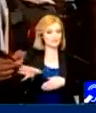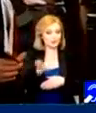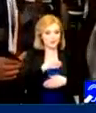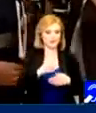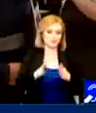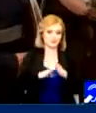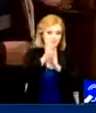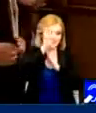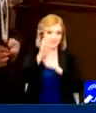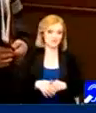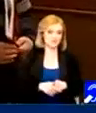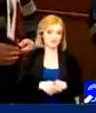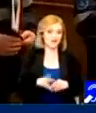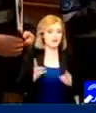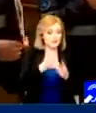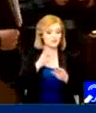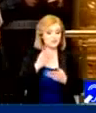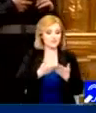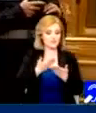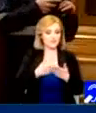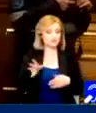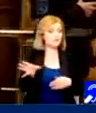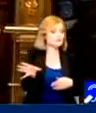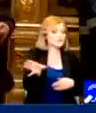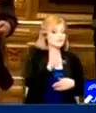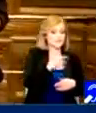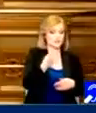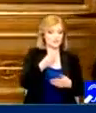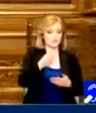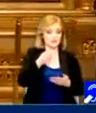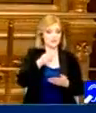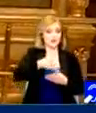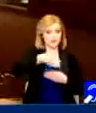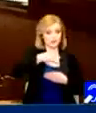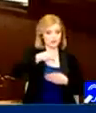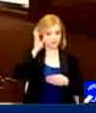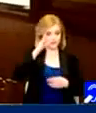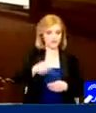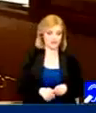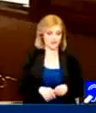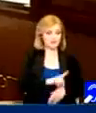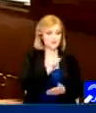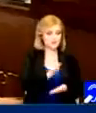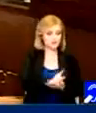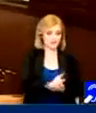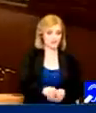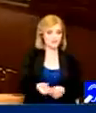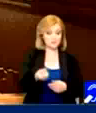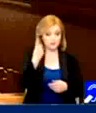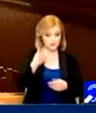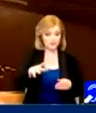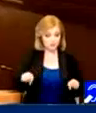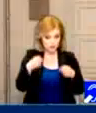Pompierii avertizează că bisericile trebuie să fie dotate obligatoriu cu stingătoare de incendiu. În cazul în care vor fi depistate